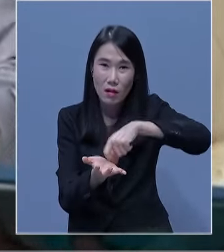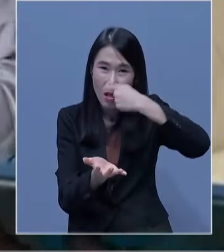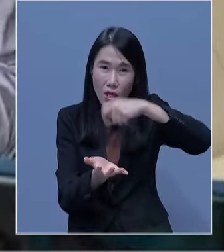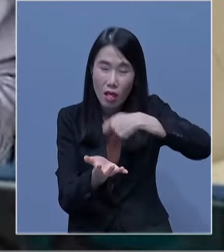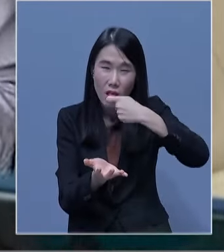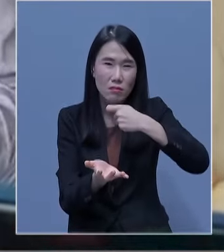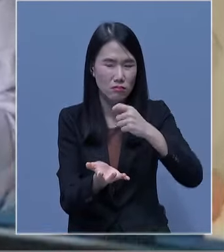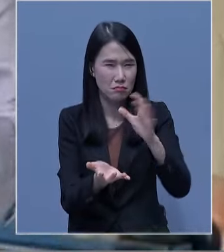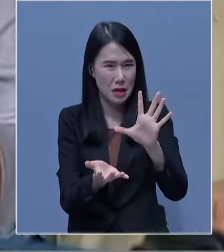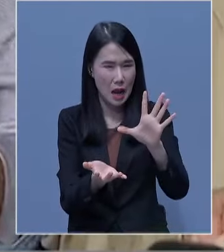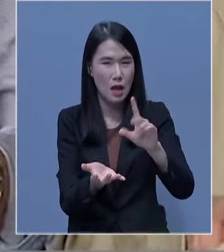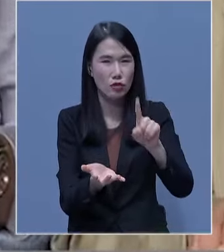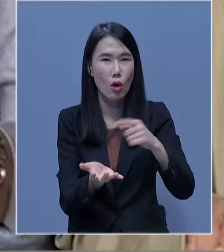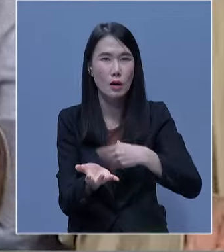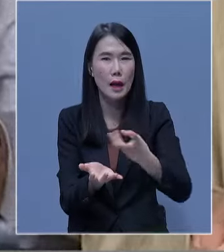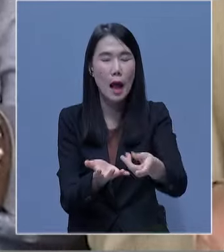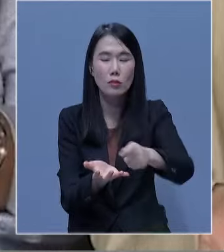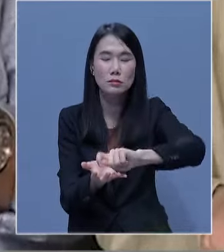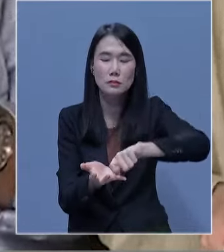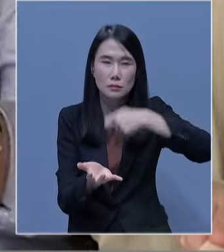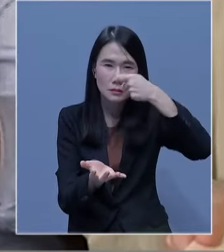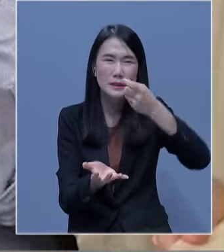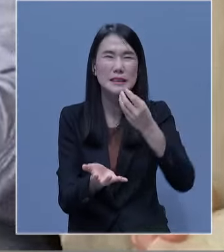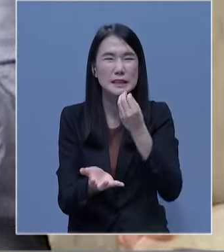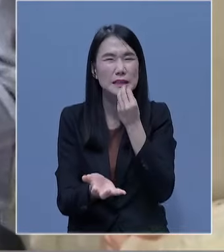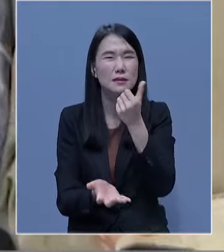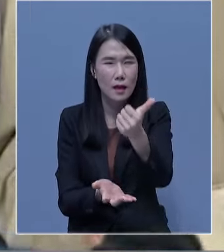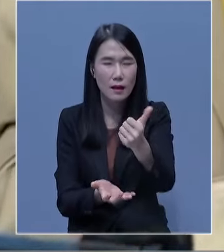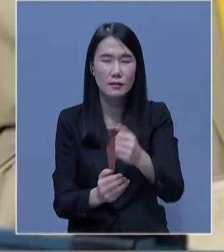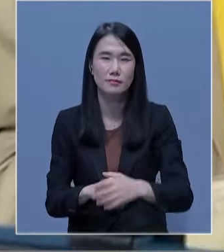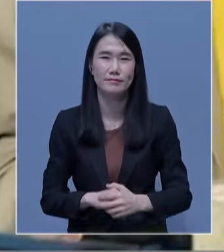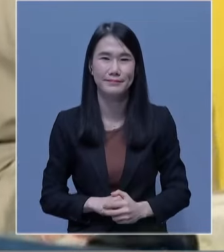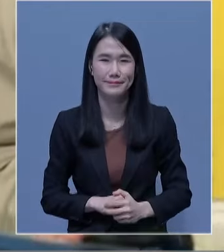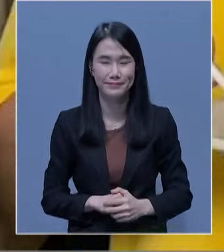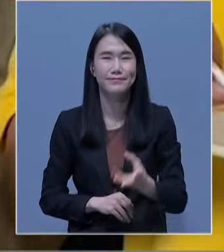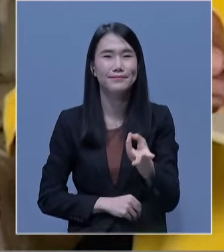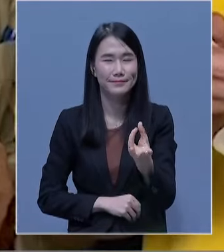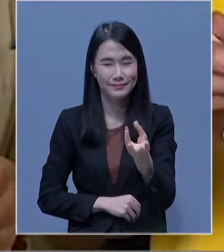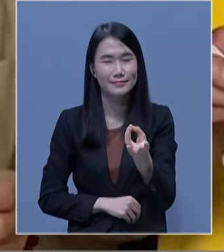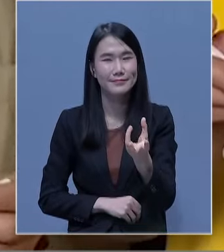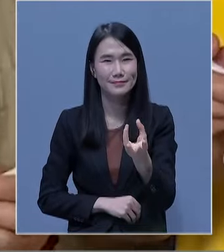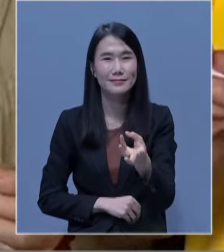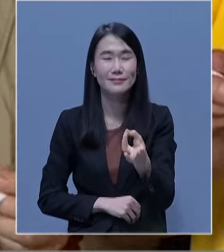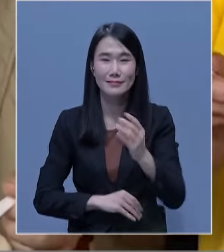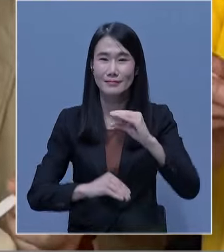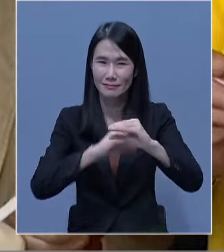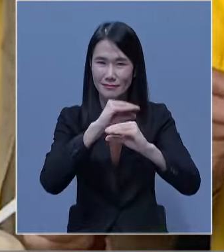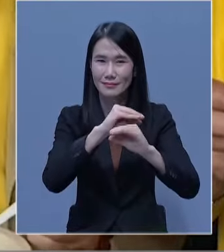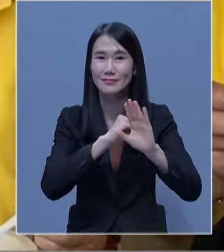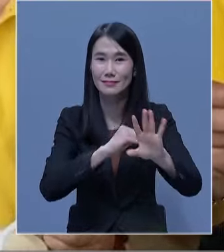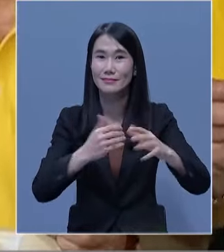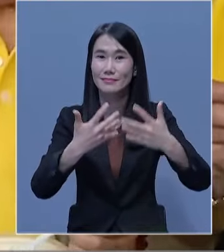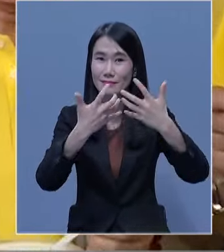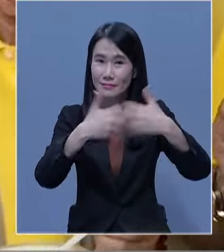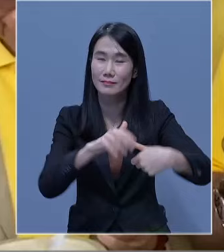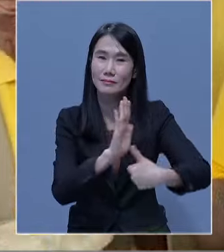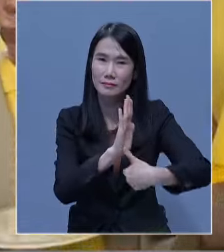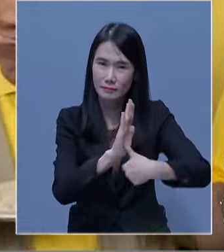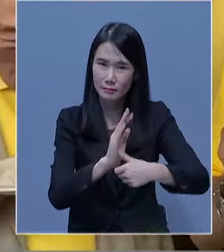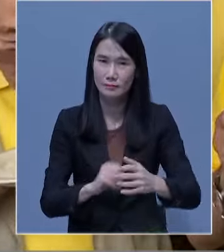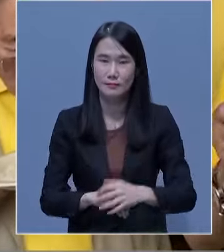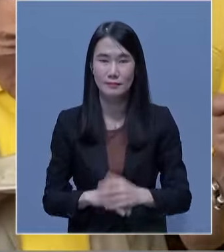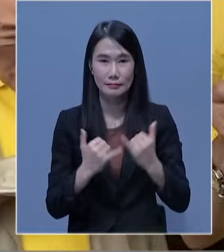ยเน้นกินกับข้าวนี่แหละแต่ว่ายืนยันว่าข้าวมันกินได้บอกแบบนี ้แล้วก็ยืนยันว่าก็เป็นข้าวจากโครงการนี่แหละจะไปเอามาจากไหนนะ